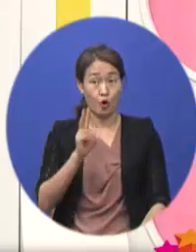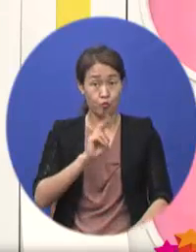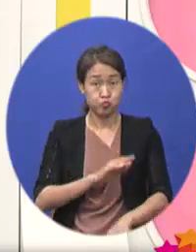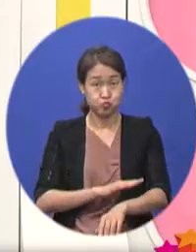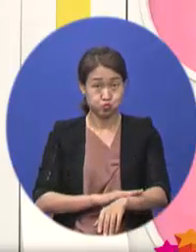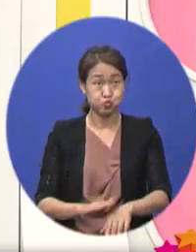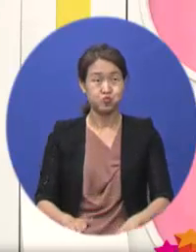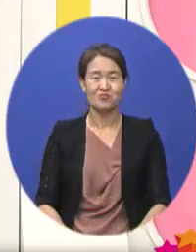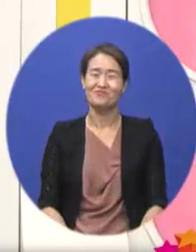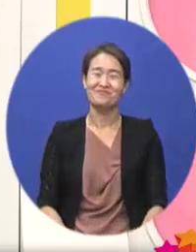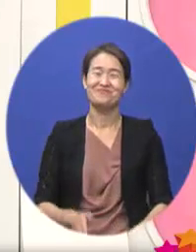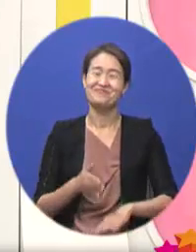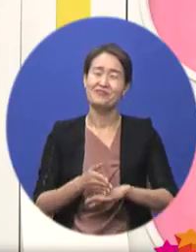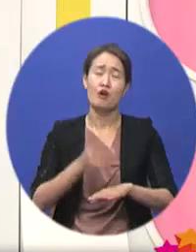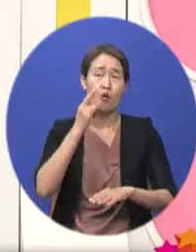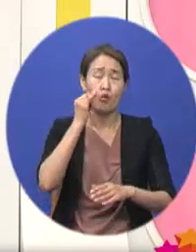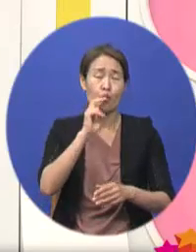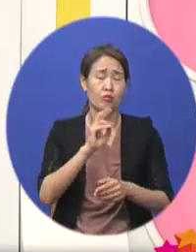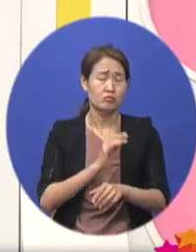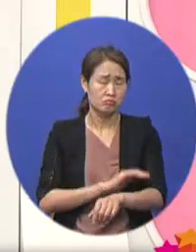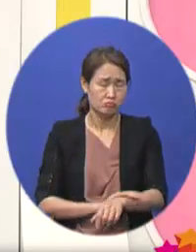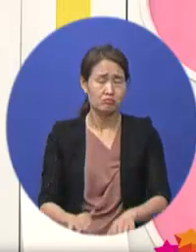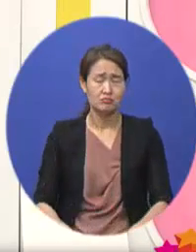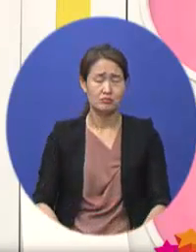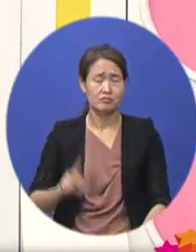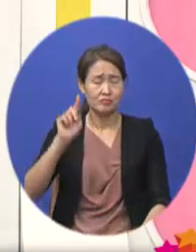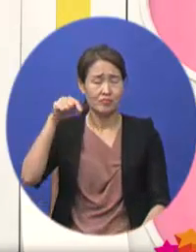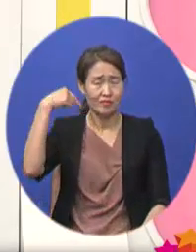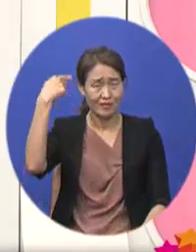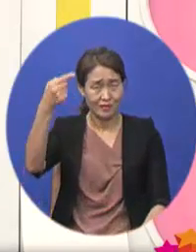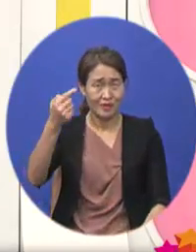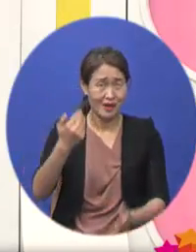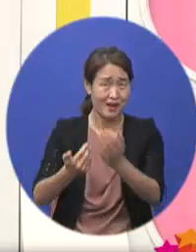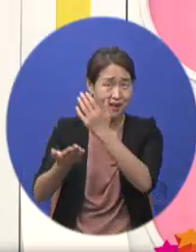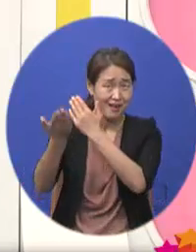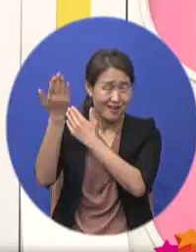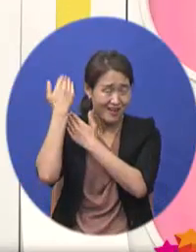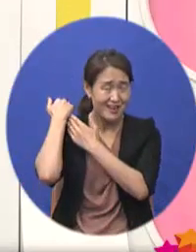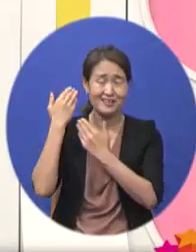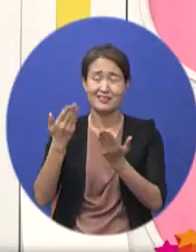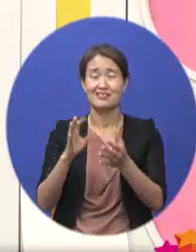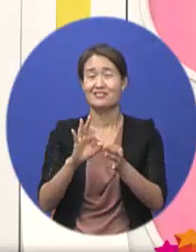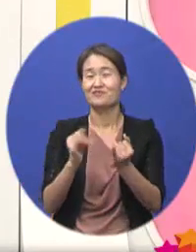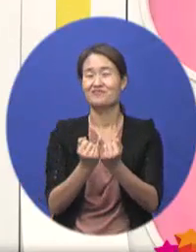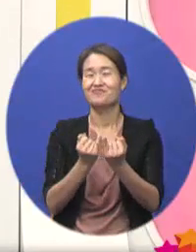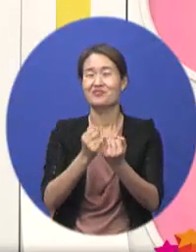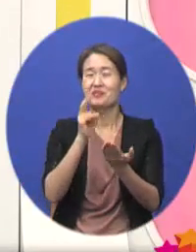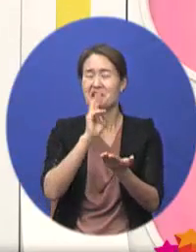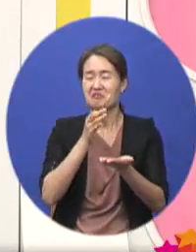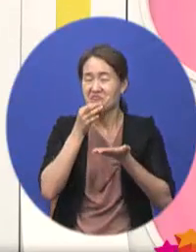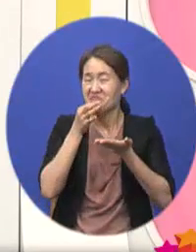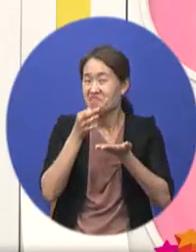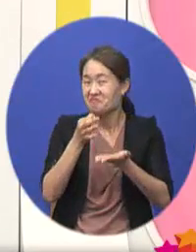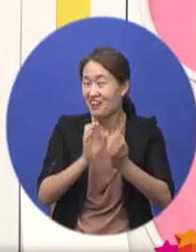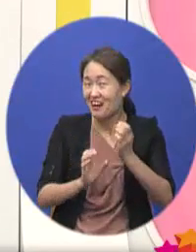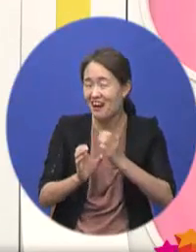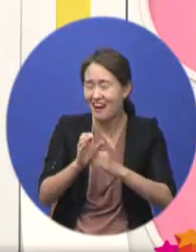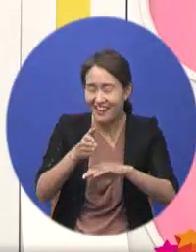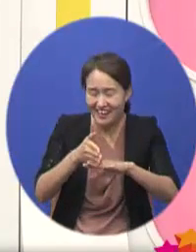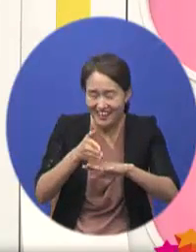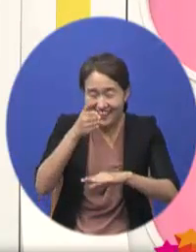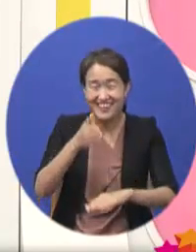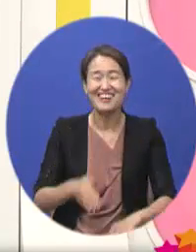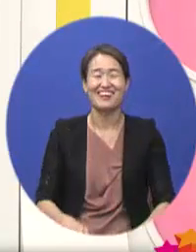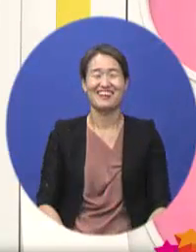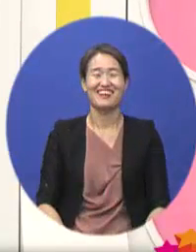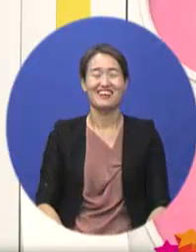잘하신 노래요. 네, 고맙습니다. 와, 예. 다음번에는 우리 왕년회랑 당신의 여자도 불러주신다고 하니까 더더더 감사합니다. 예,